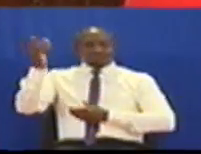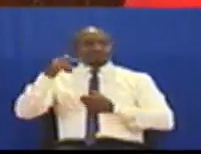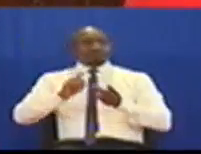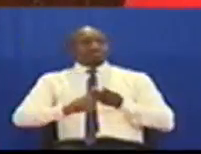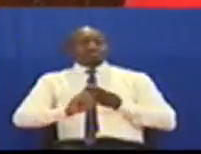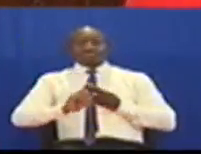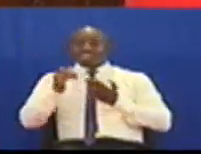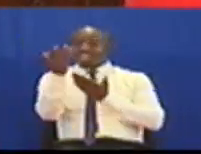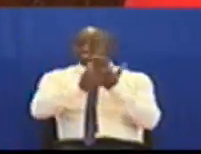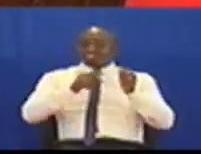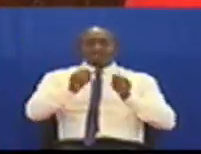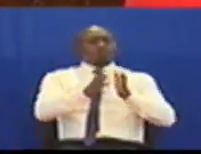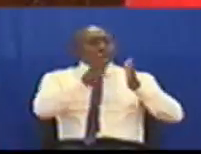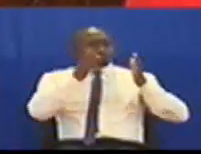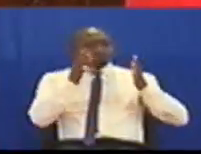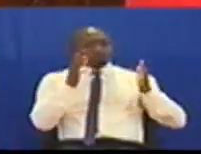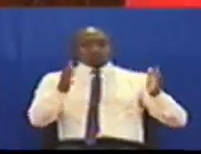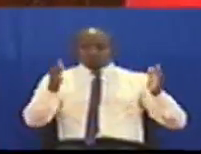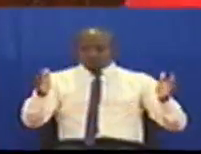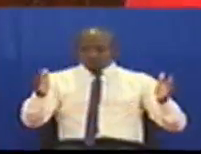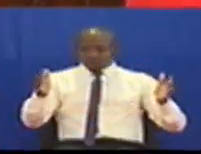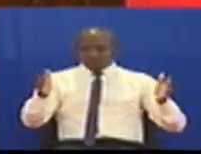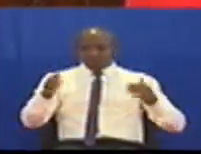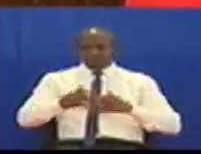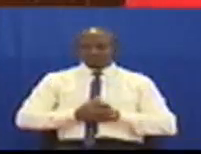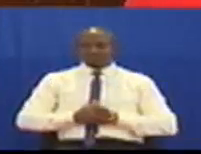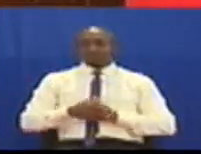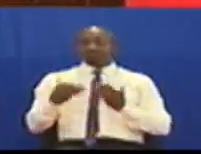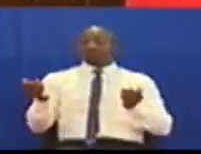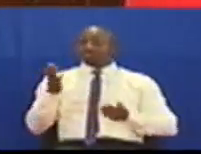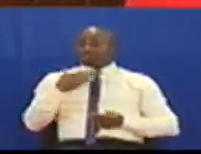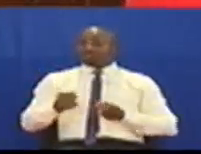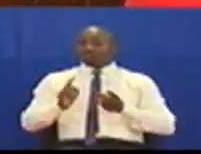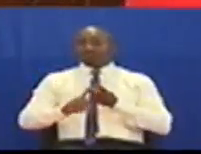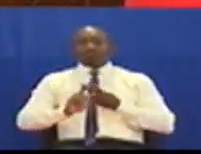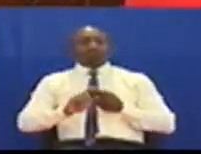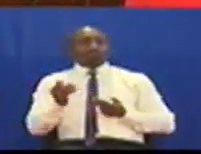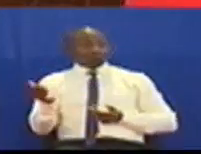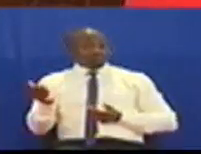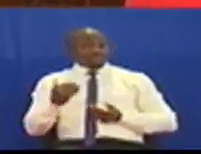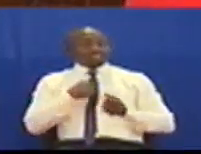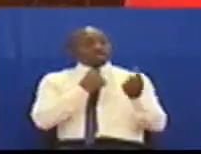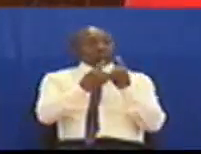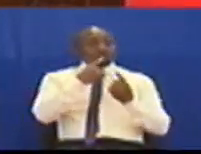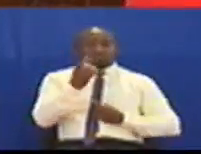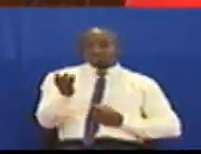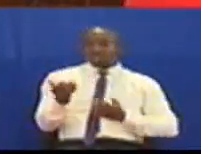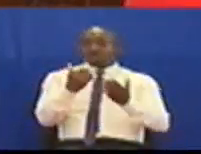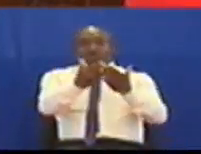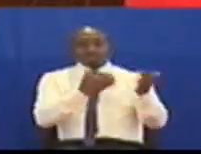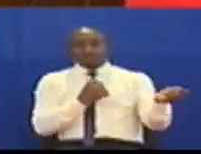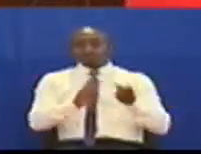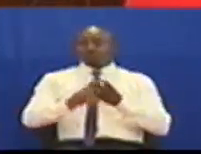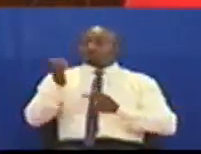katika maendeleo ya nchi hii ni kubwa mno. Na nataka nilizungumze hili kwa sababu hata